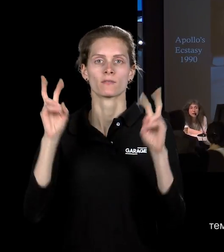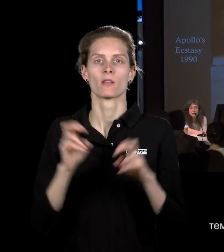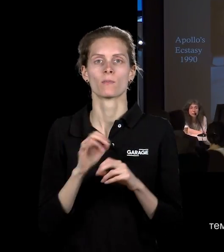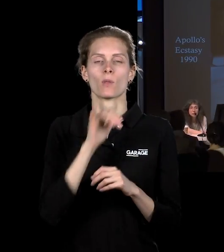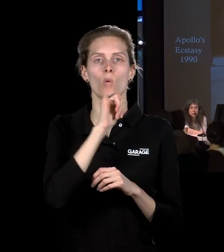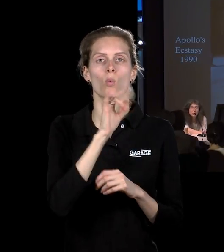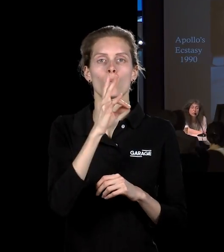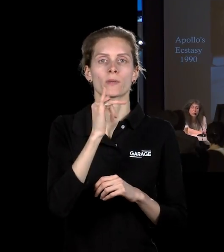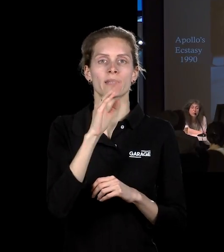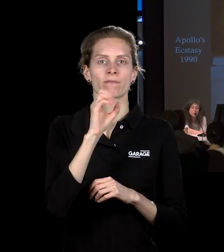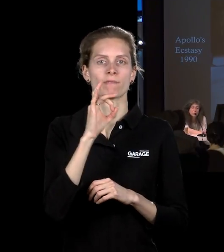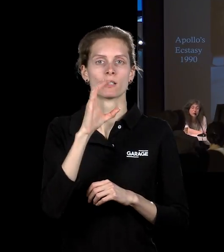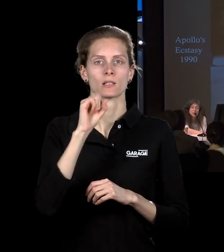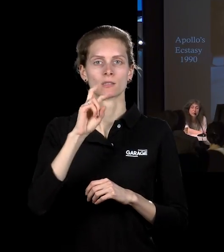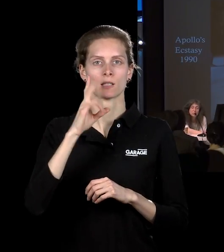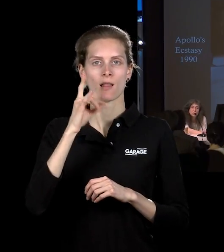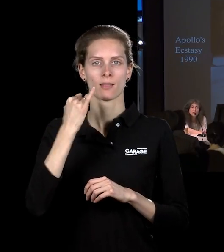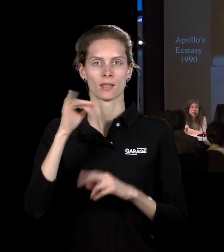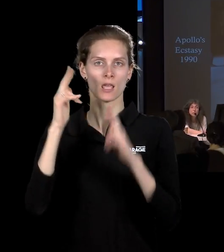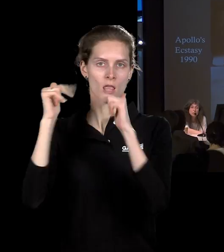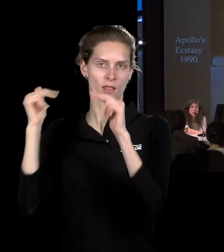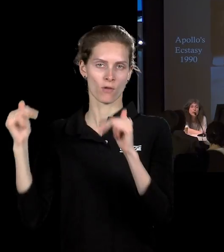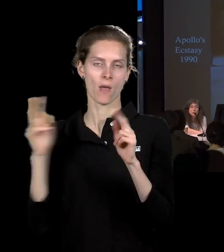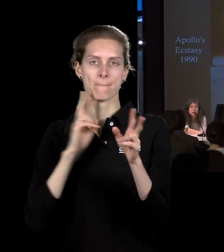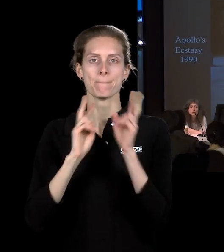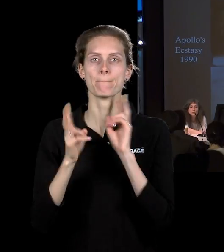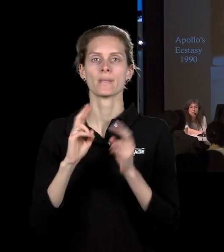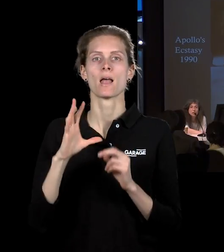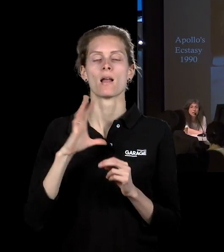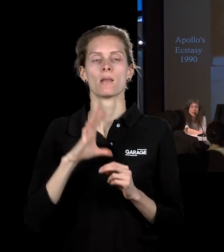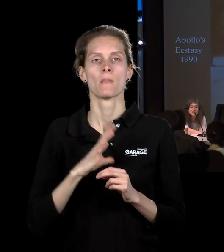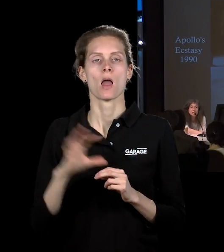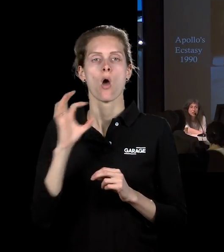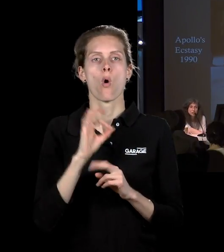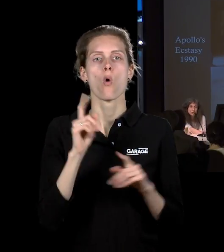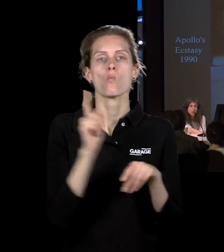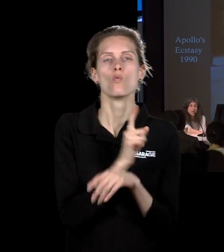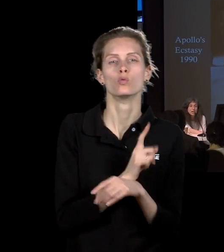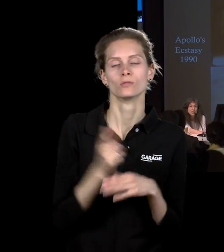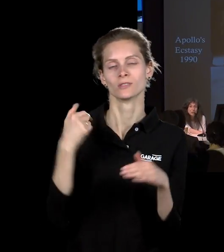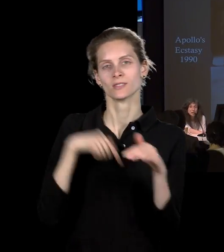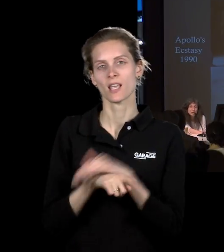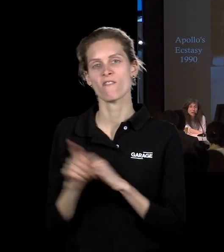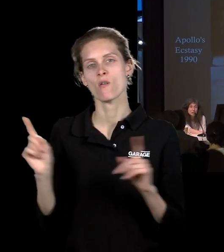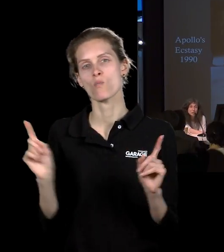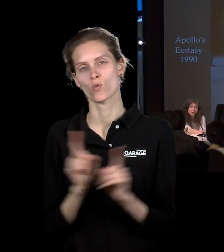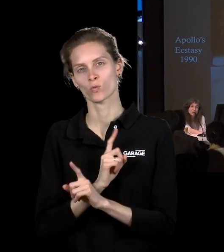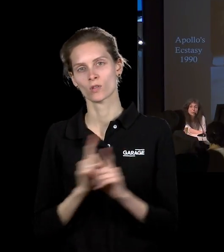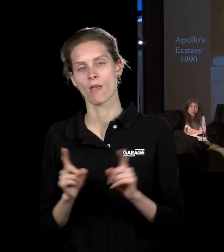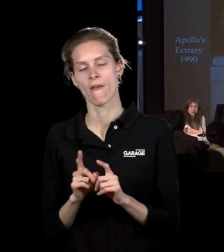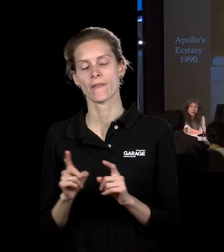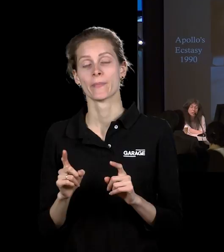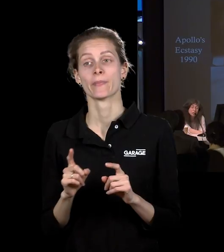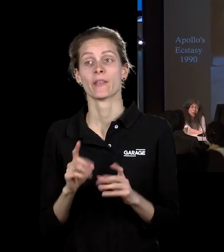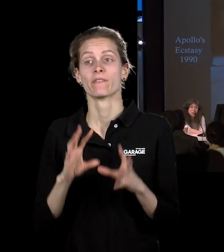«Универсальный дворец». Это был там как бы биеннале была про музеи музеев, про коллекционирование всего. И в контексте этой биеннале,